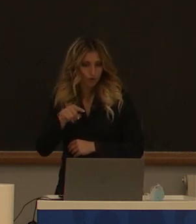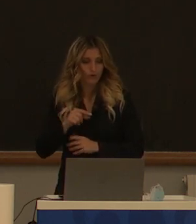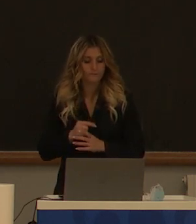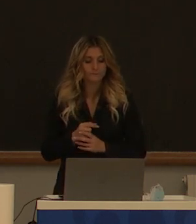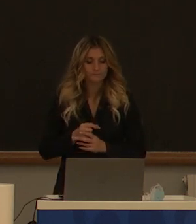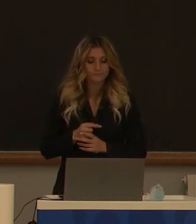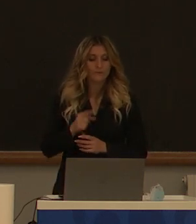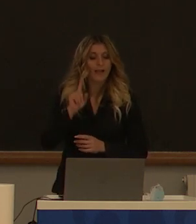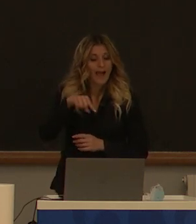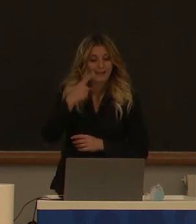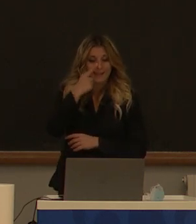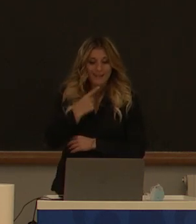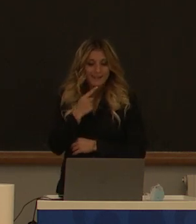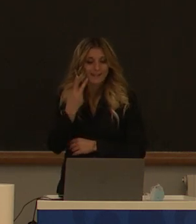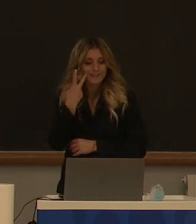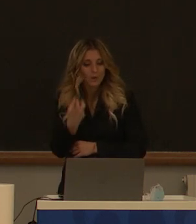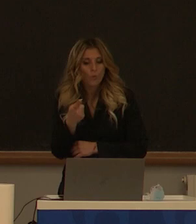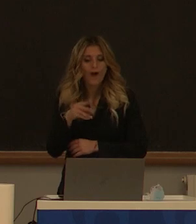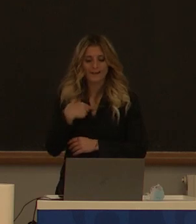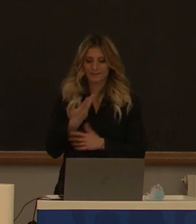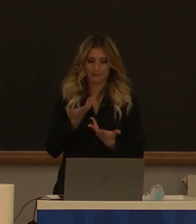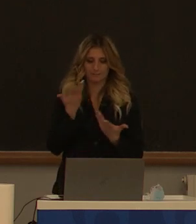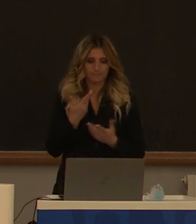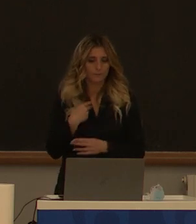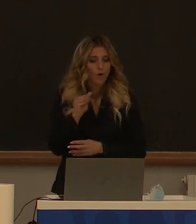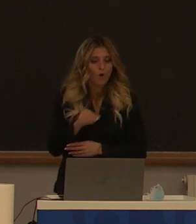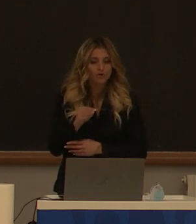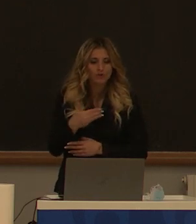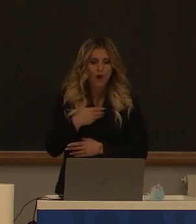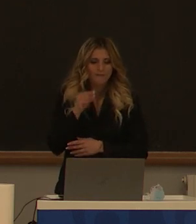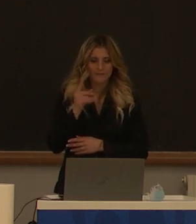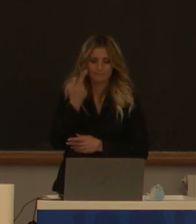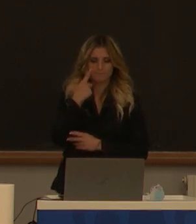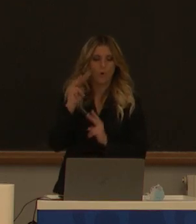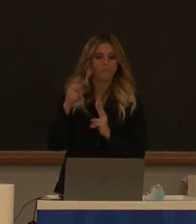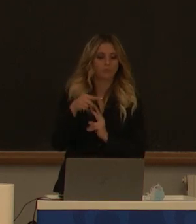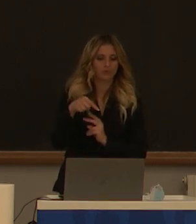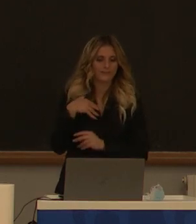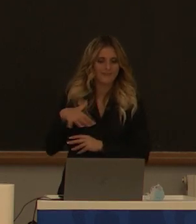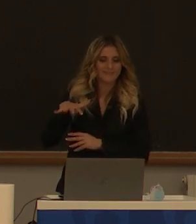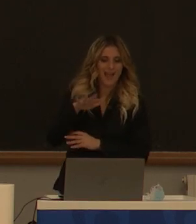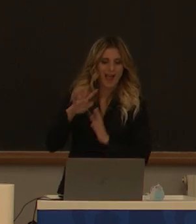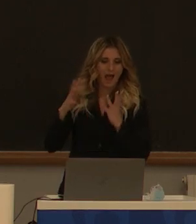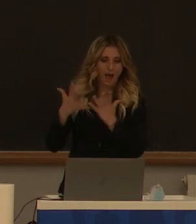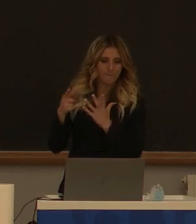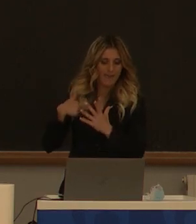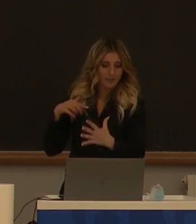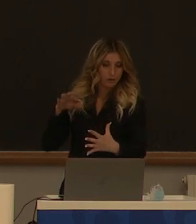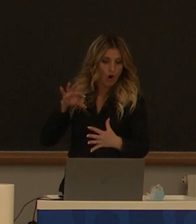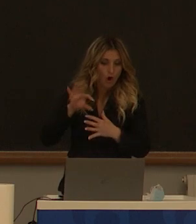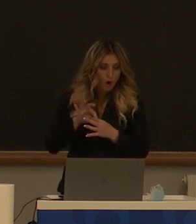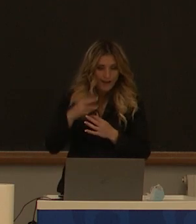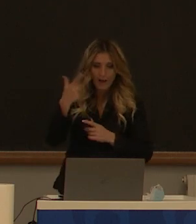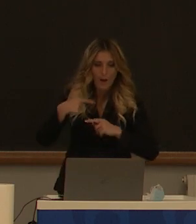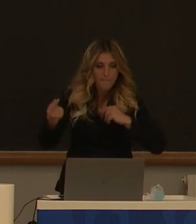geomorfologia, quindi aspetti anche di dove da un punto di vista ambientale si vanno a collocare